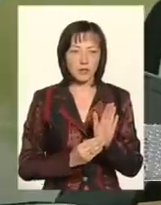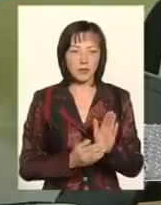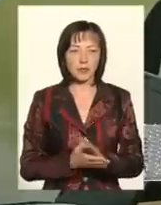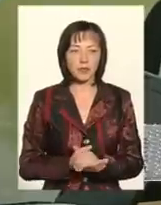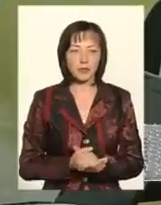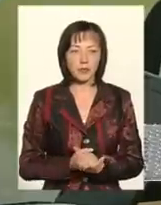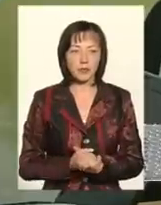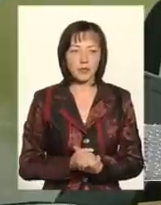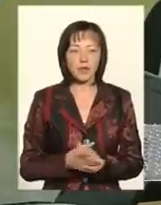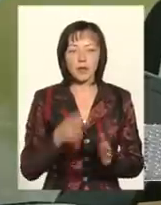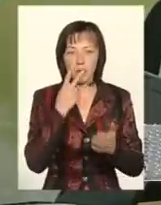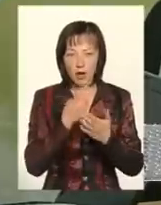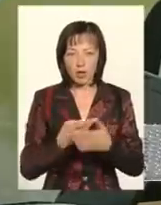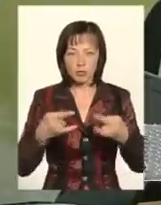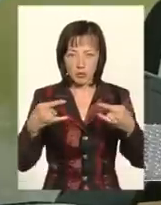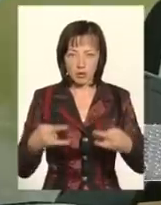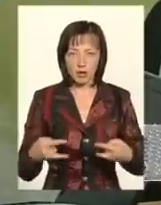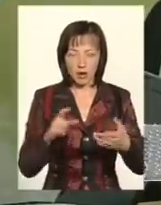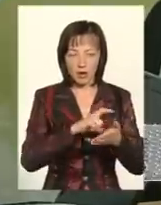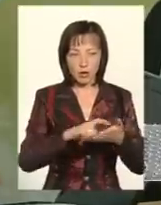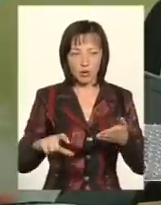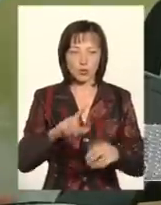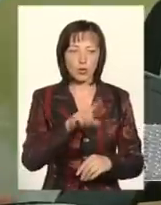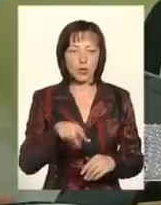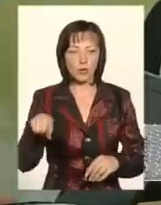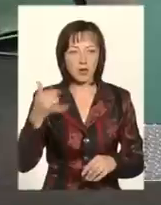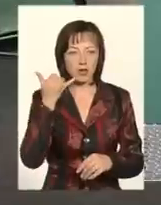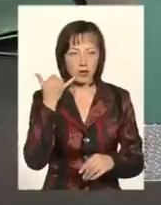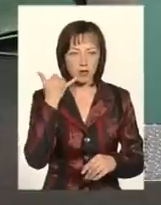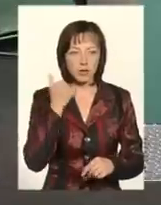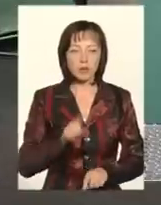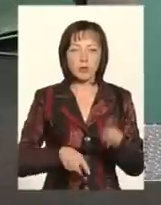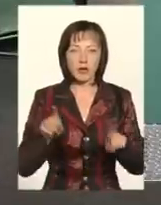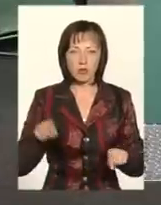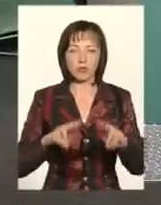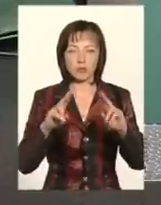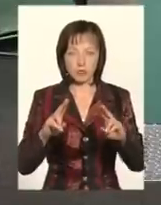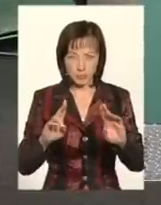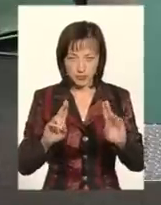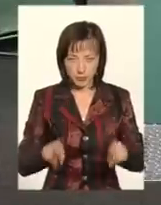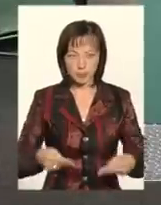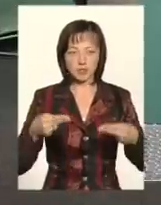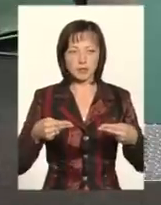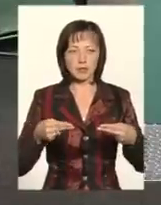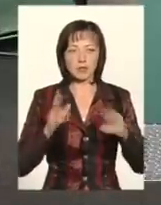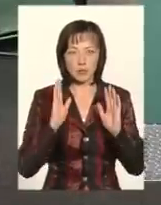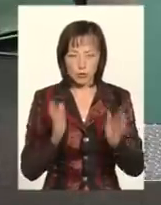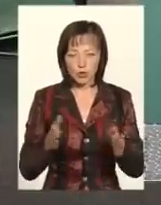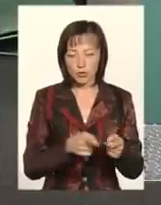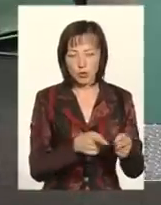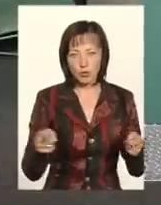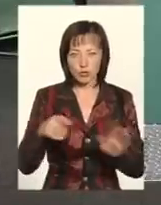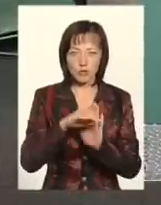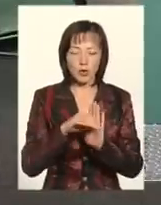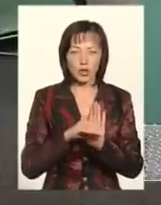зрозуміло Ось будь ласка Ми вже бачимо їх на екрані е періодично вони з'являтимуться е впродовж